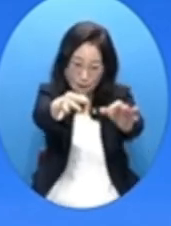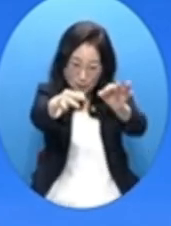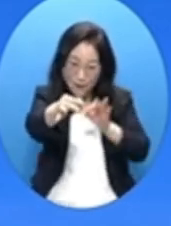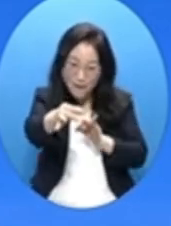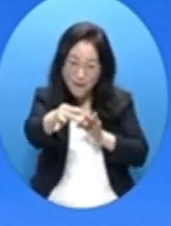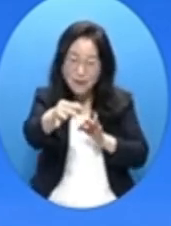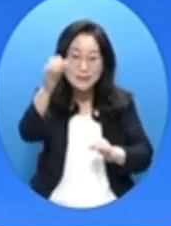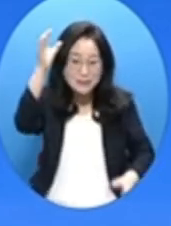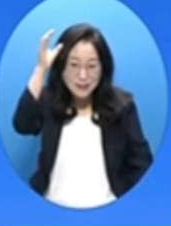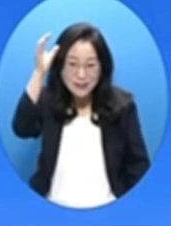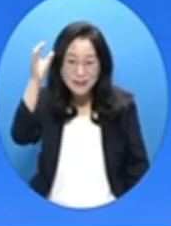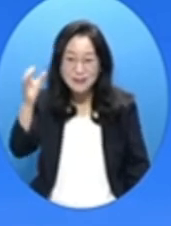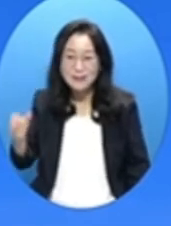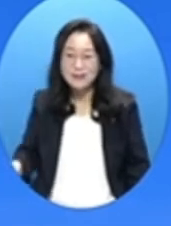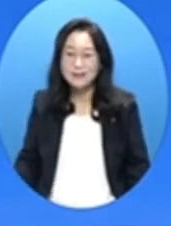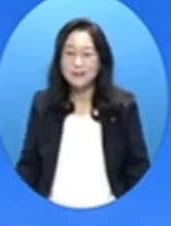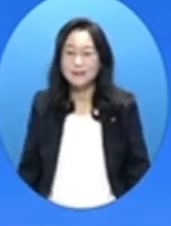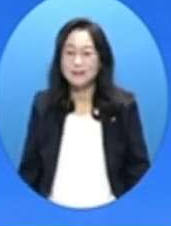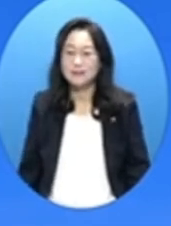사랑입니다.